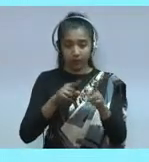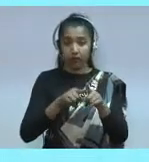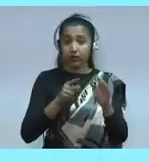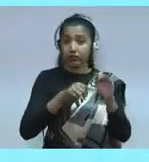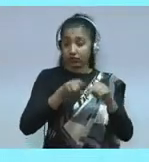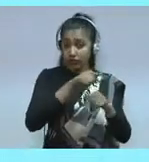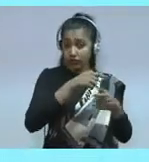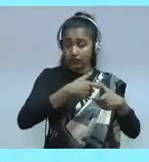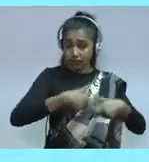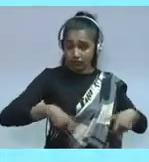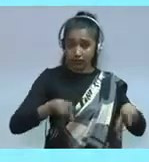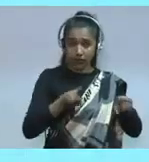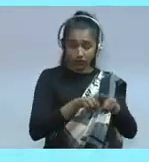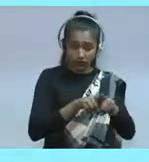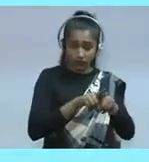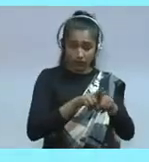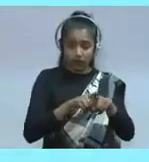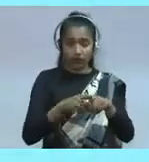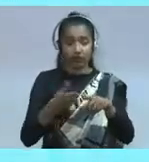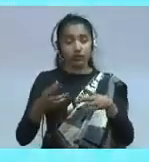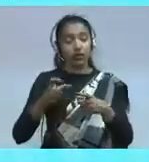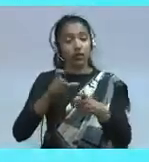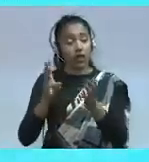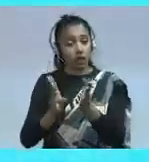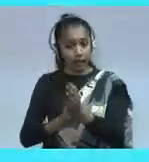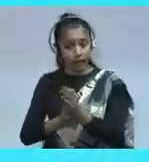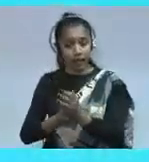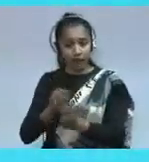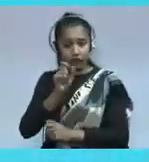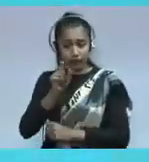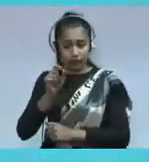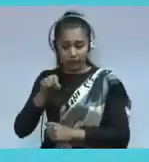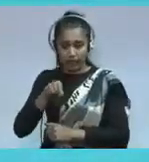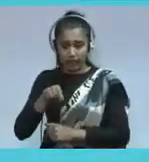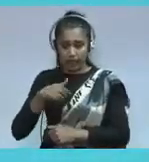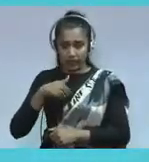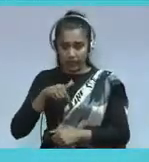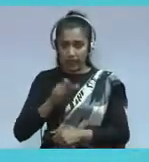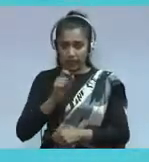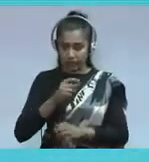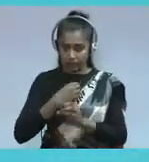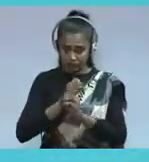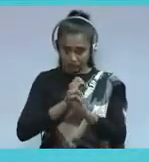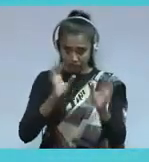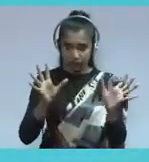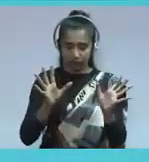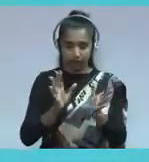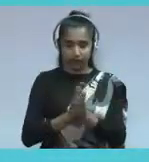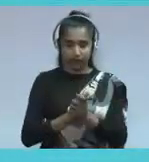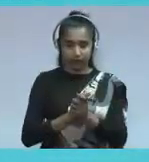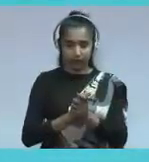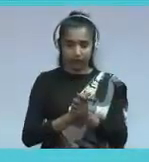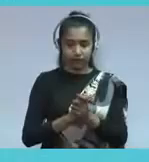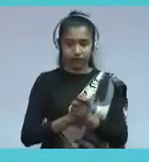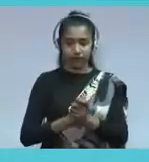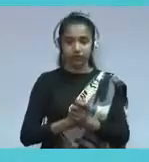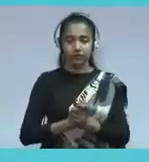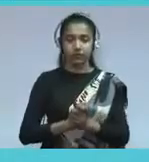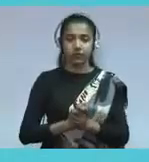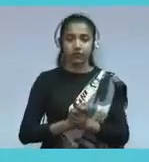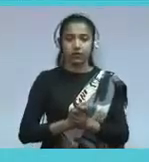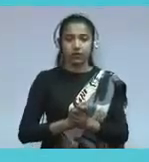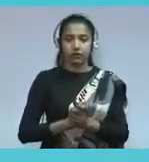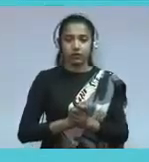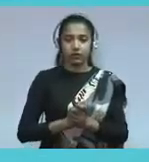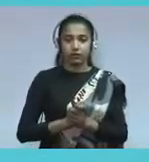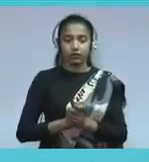සභාවට පහත සභිකයන් යෝජනා කර තිබෙනවා මෙම සමුළුවෙන් පසු ඔවුන් පත්කිරීම සඳහා.